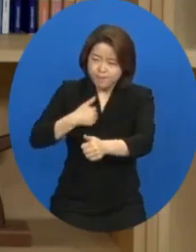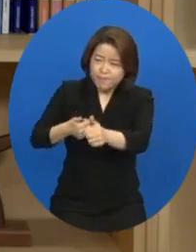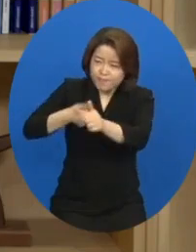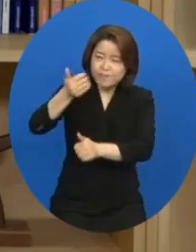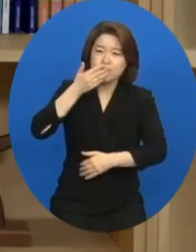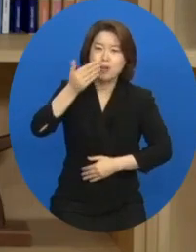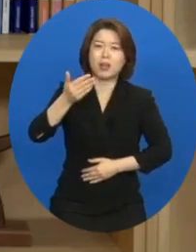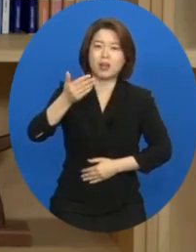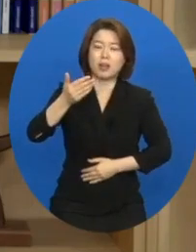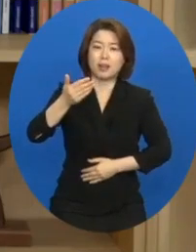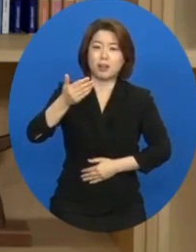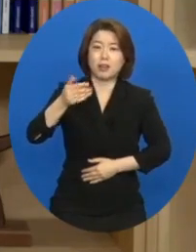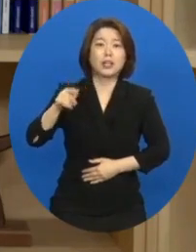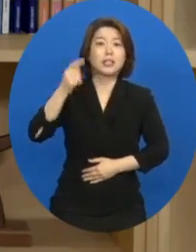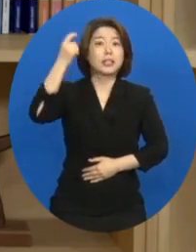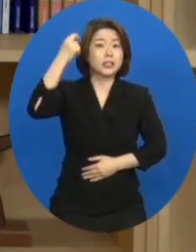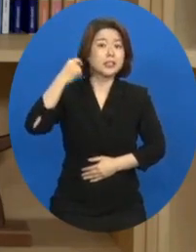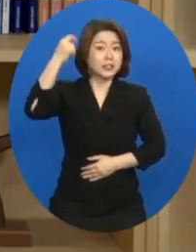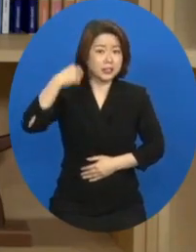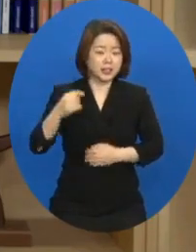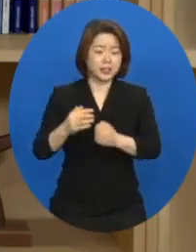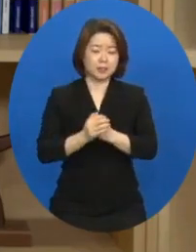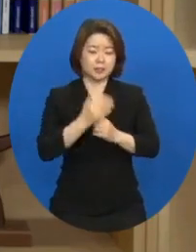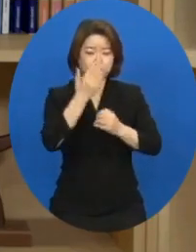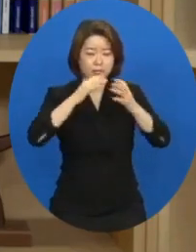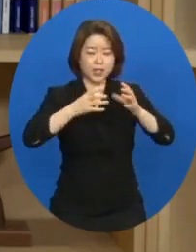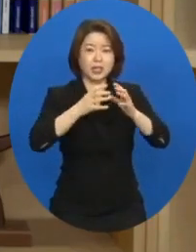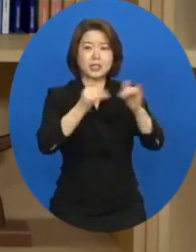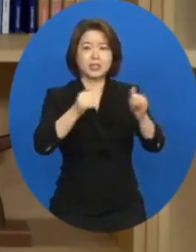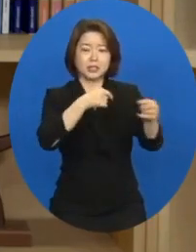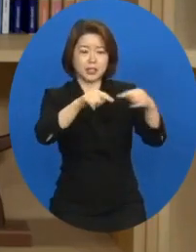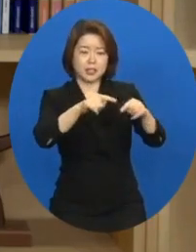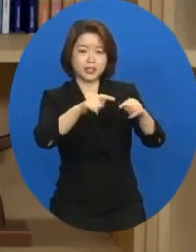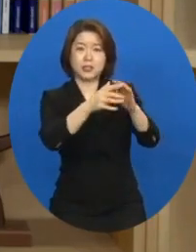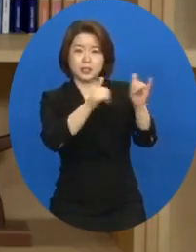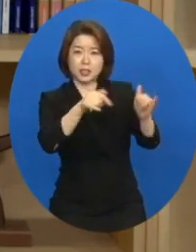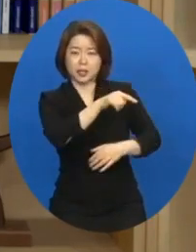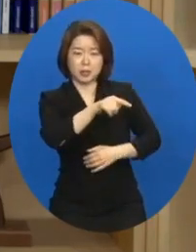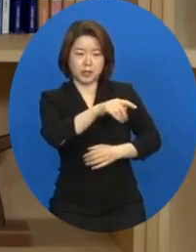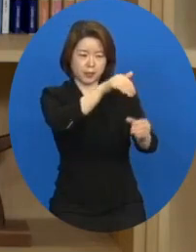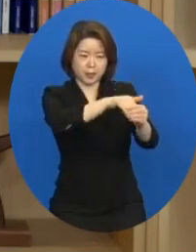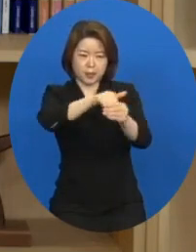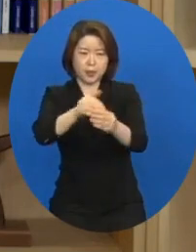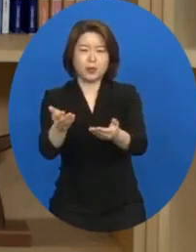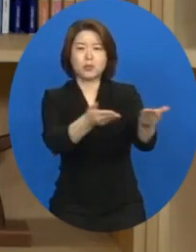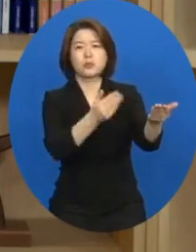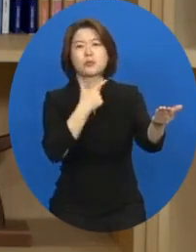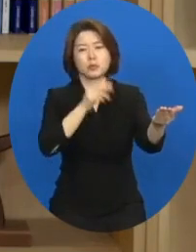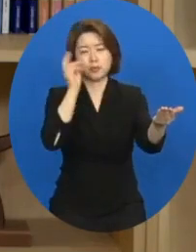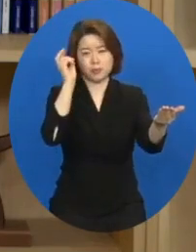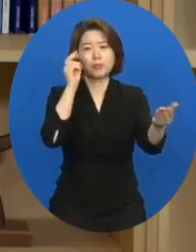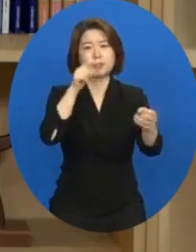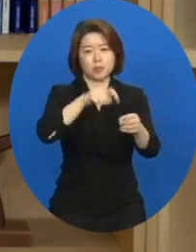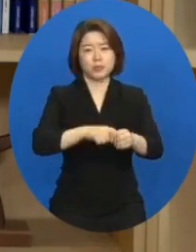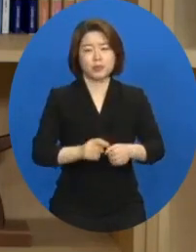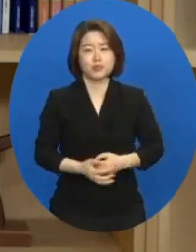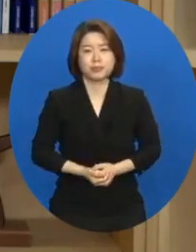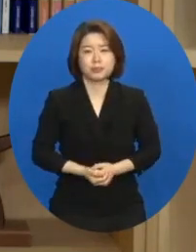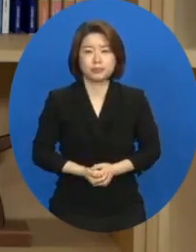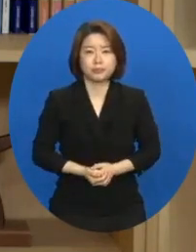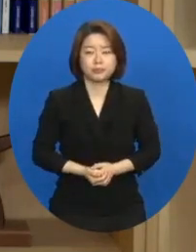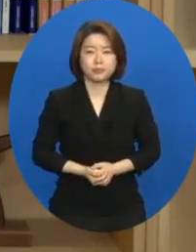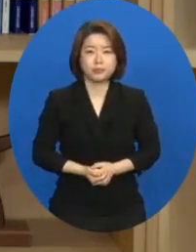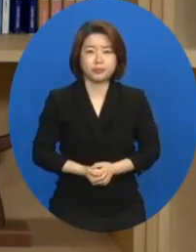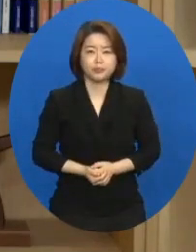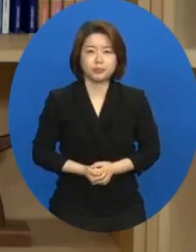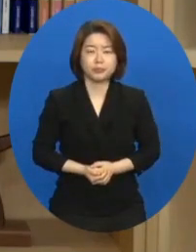있다 그 감각을 있을 질감 들에게 심어주고 싶었던 것이죠 저는